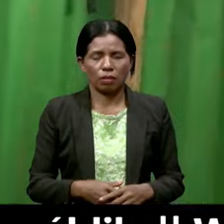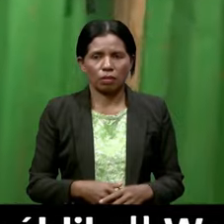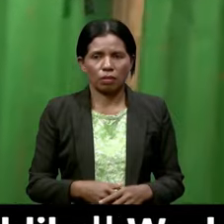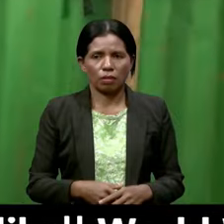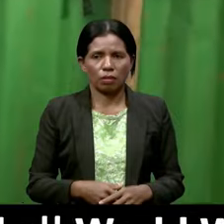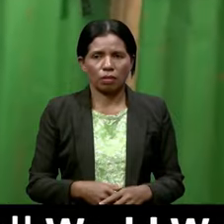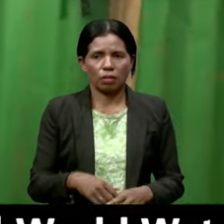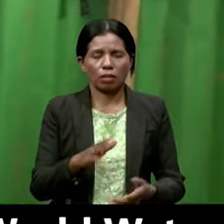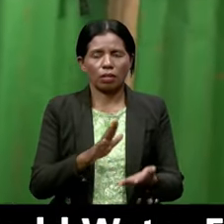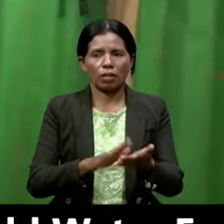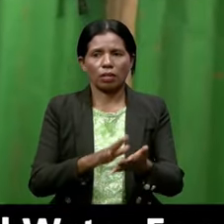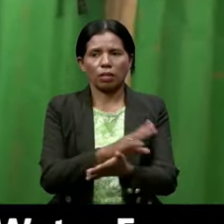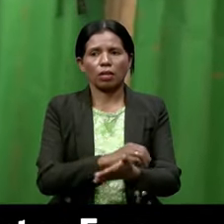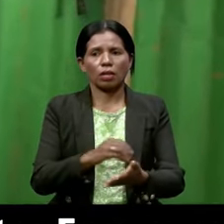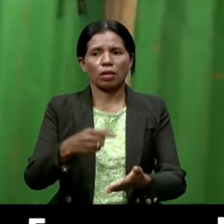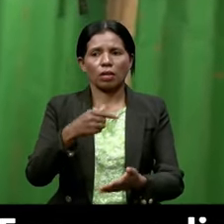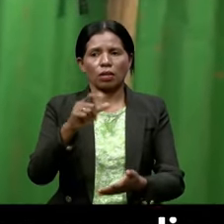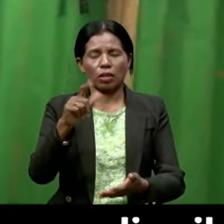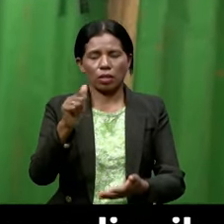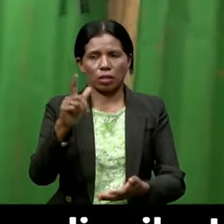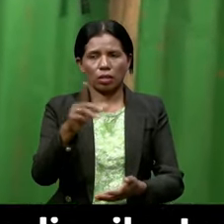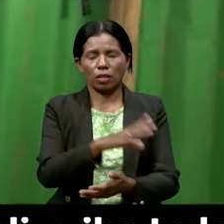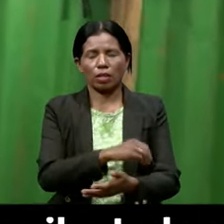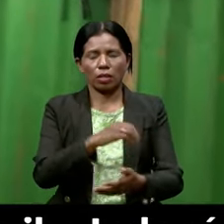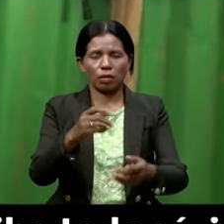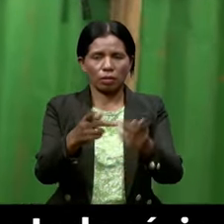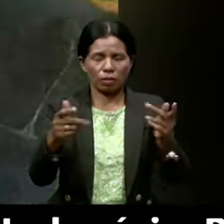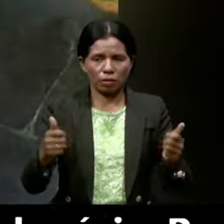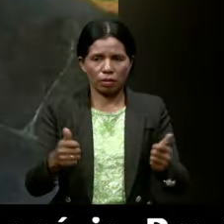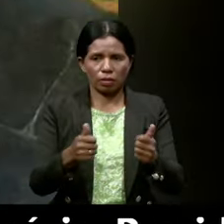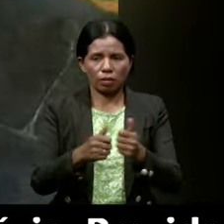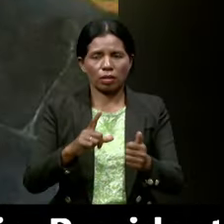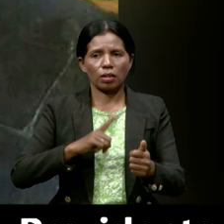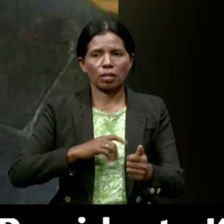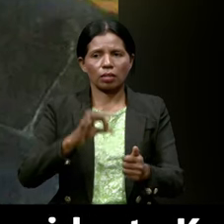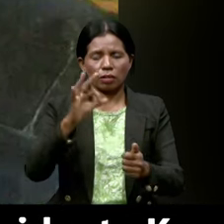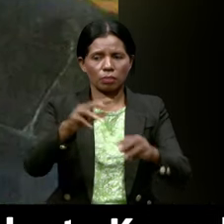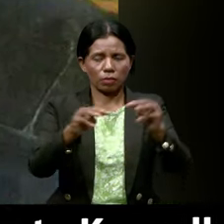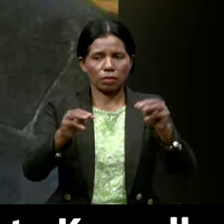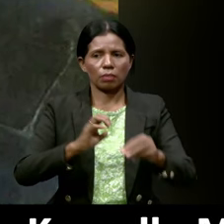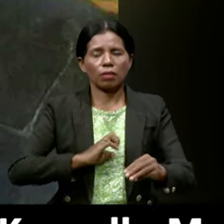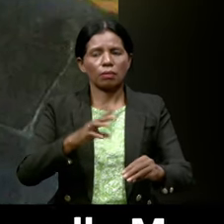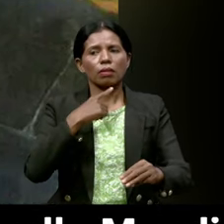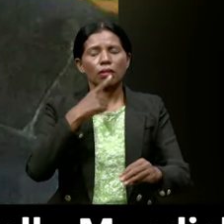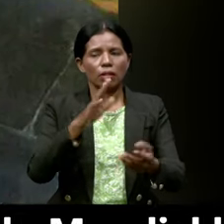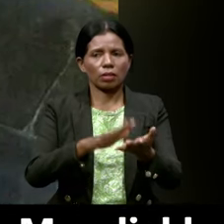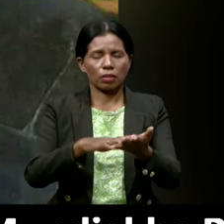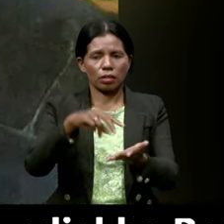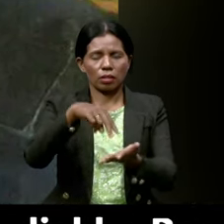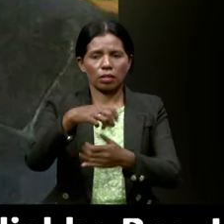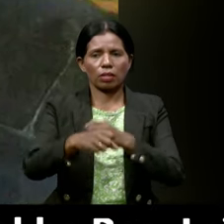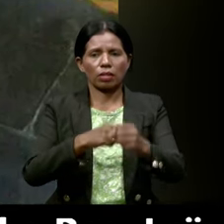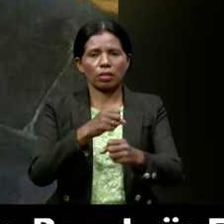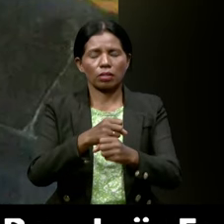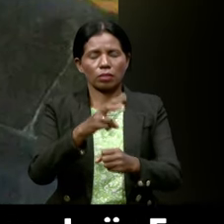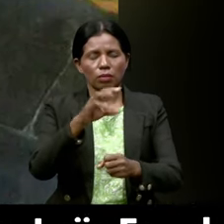Coordenadora pré-escolar Centro Golala, suku Gololo, pos administrativo Lete Forró, município Armera, Hateten, escola refere hari Hatinan, Grimrosan